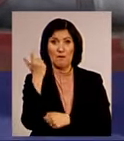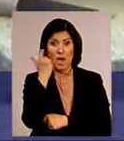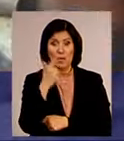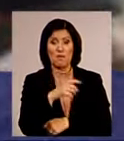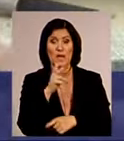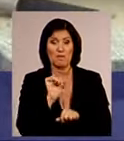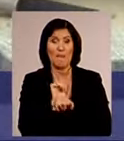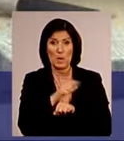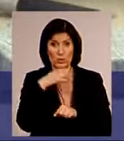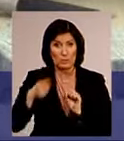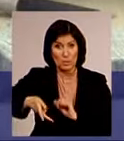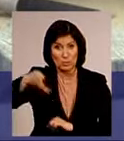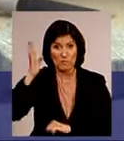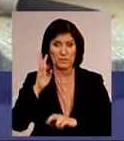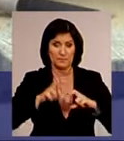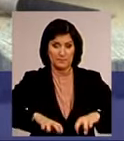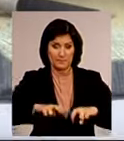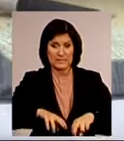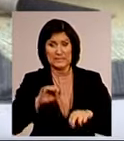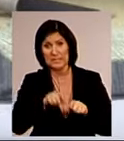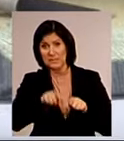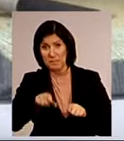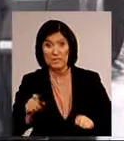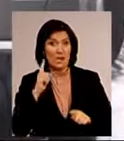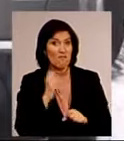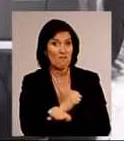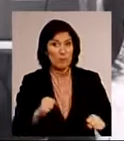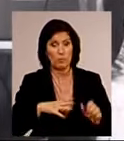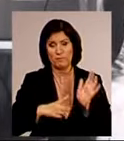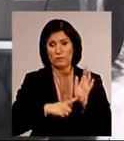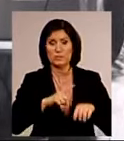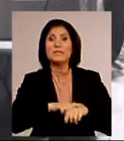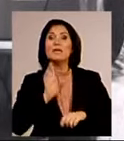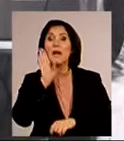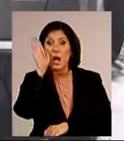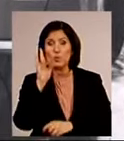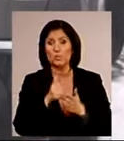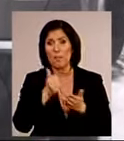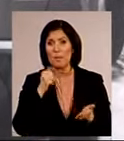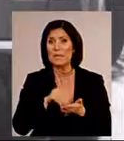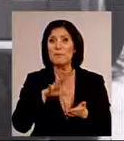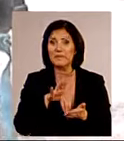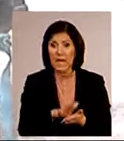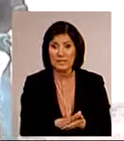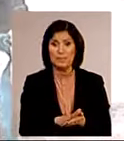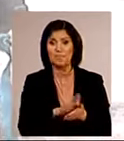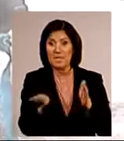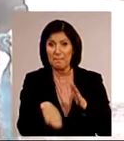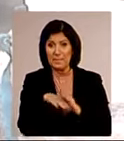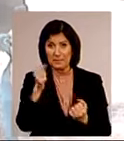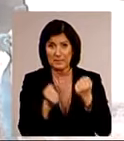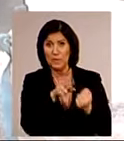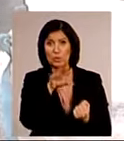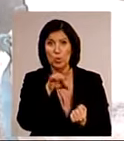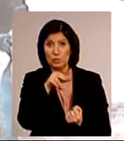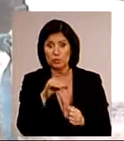парковці багатоповерхівки працюють слідчі та експерти. Вибух пролунав тут десь о 6 ранку. За попередніми даними, під позашляховиком